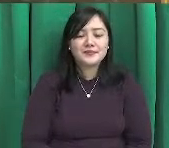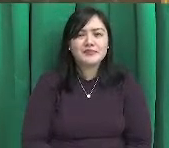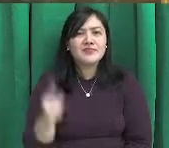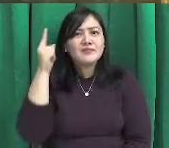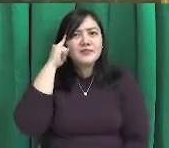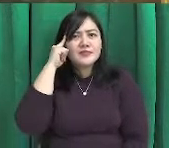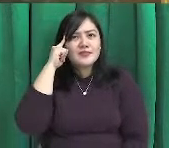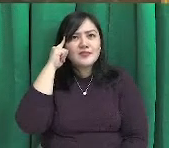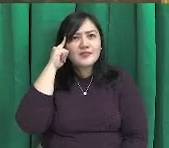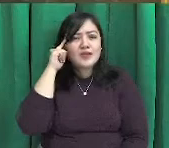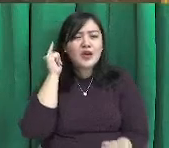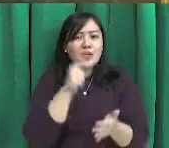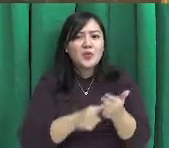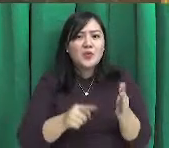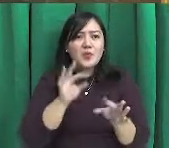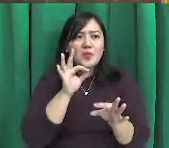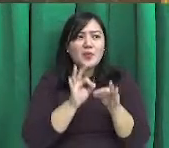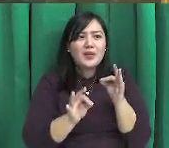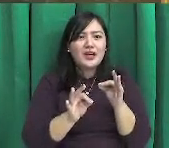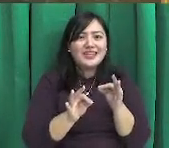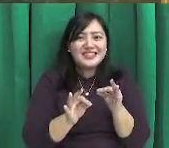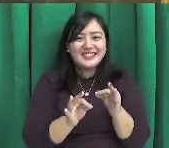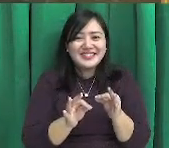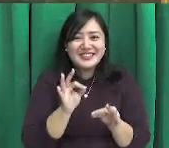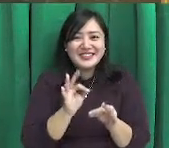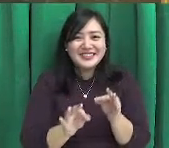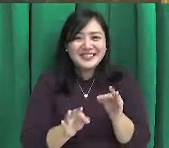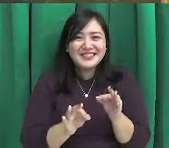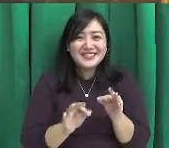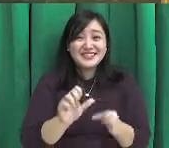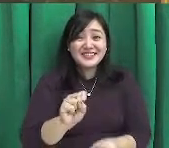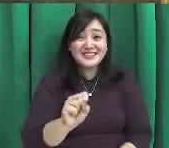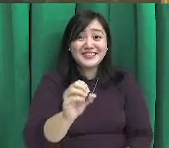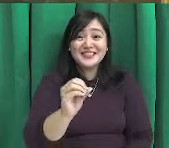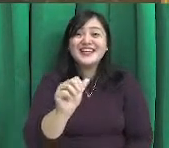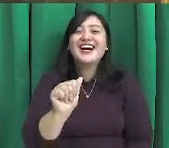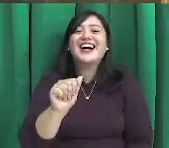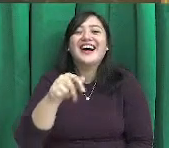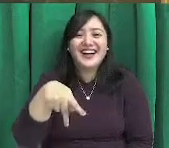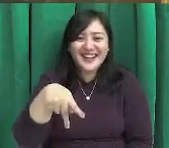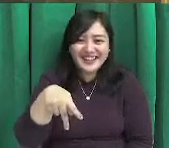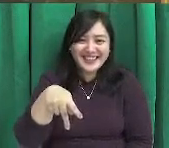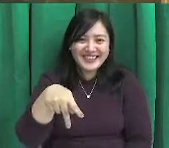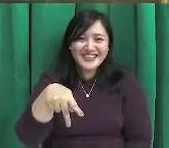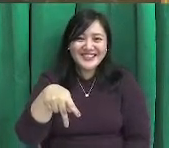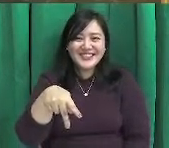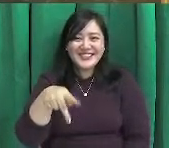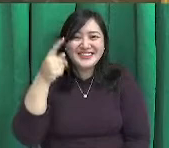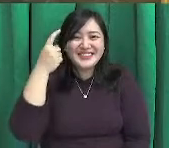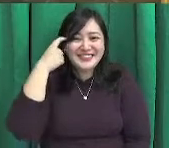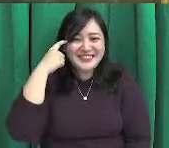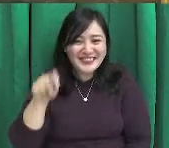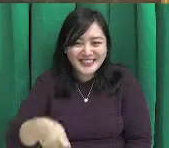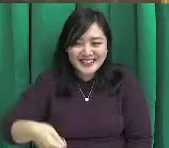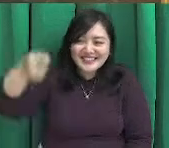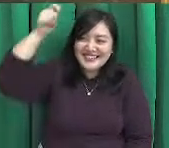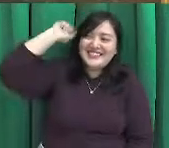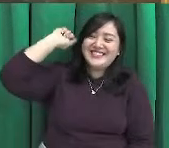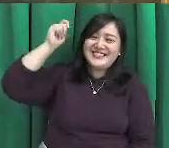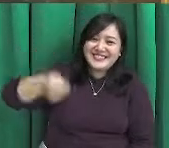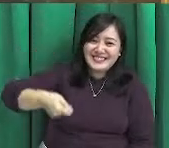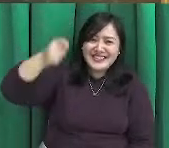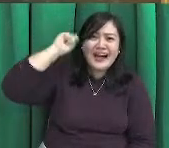pangligo ng sabon ng misis mo, siya rin panlaba yun. Oh, Ajax na yung... Hindi, sa gabi, amoy Ajax